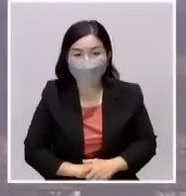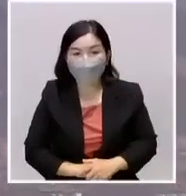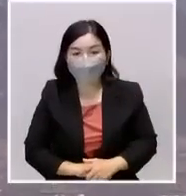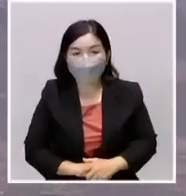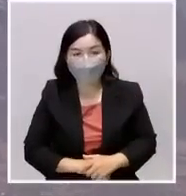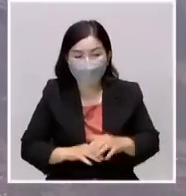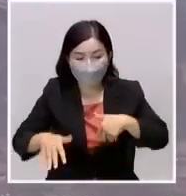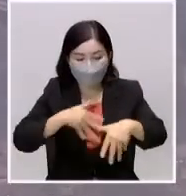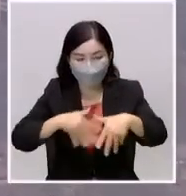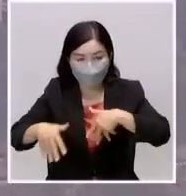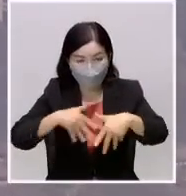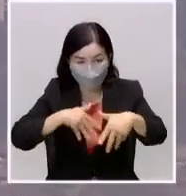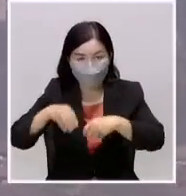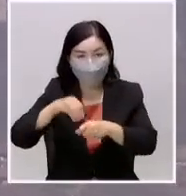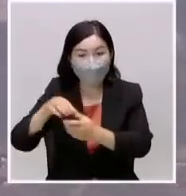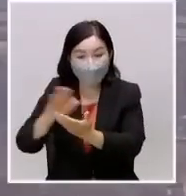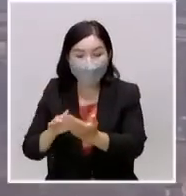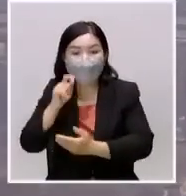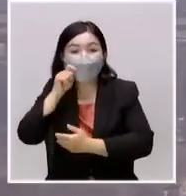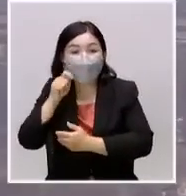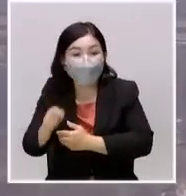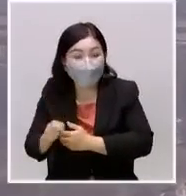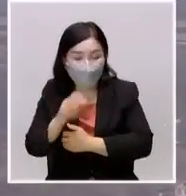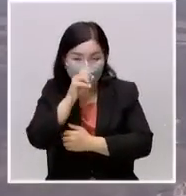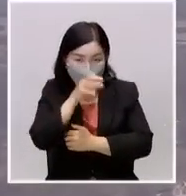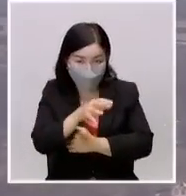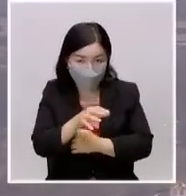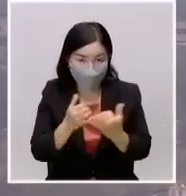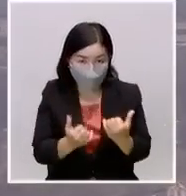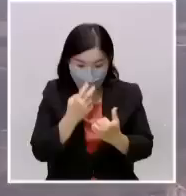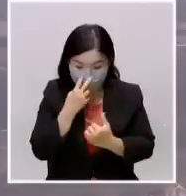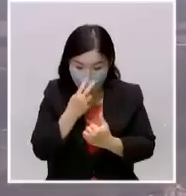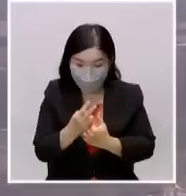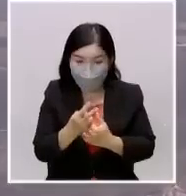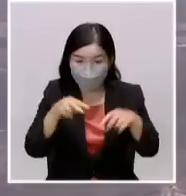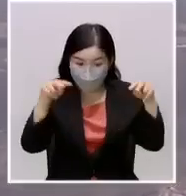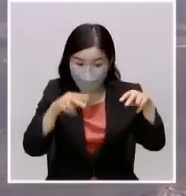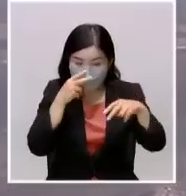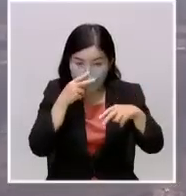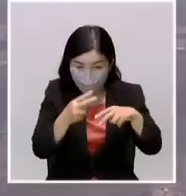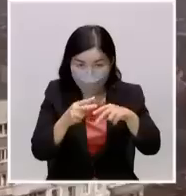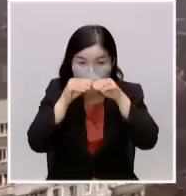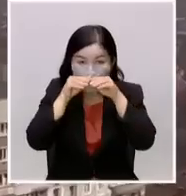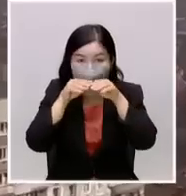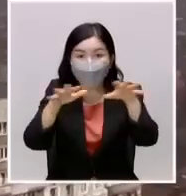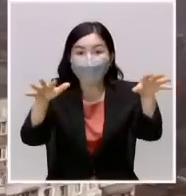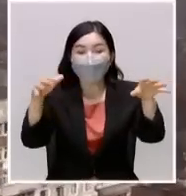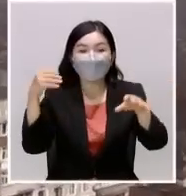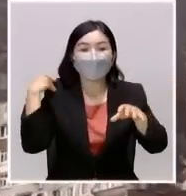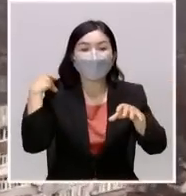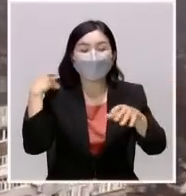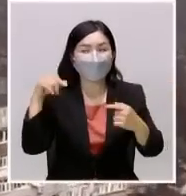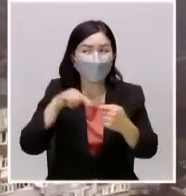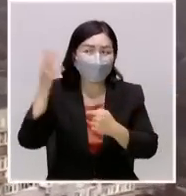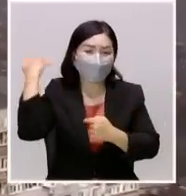จ้าหน้าที่ท้องถิ่นในเมืองมาริอูโปของยูเครนอ้างถึงข้อมูลจากผู้เห็นเหตุการณ์ระบุผ่านสื่อสังคมออนไลน์เทเลแกรมใน